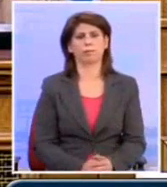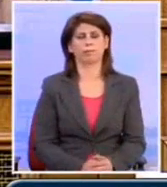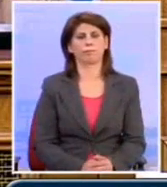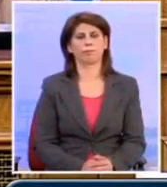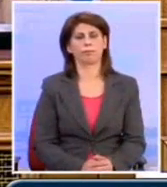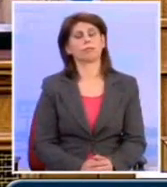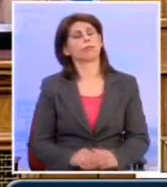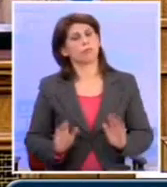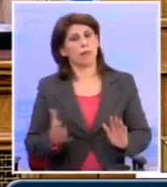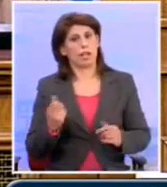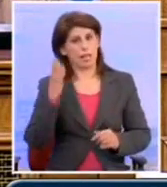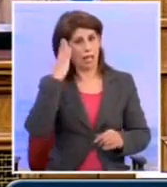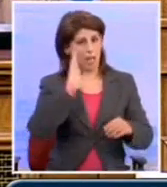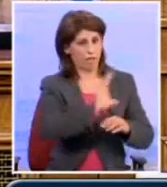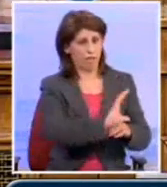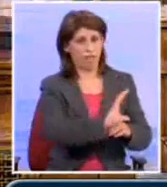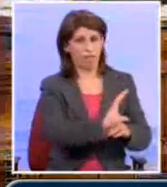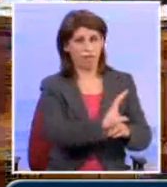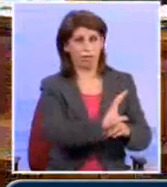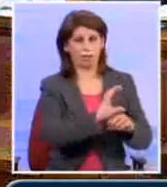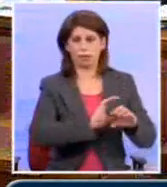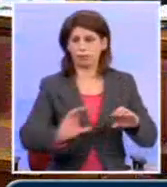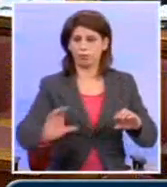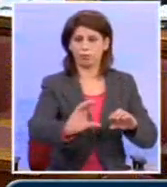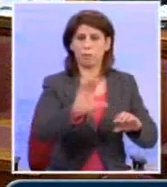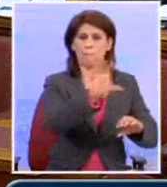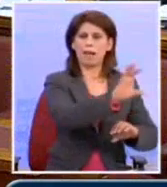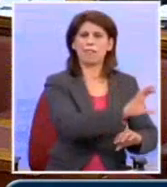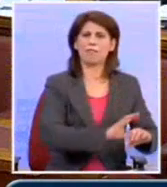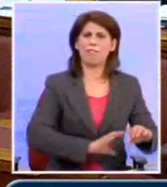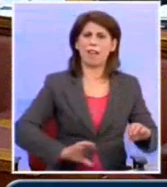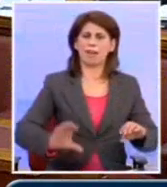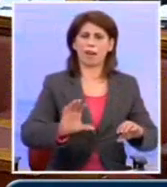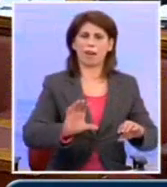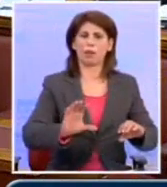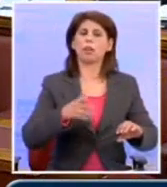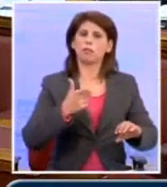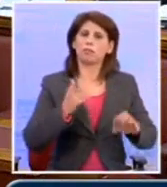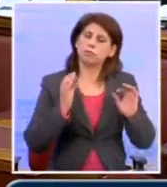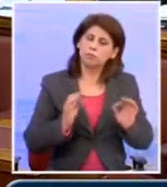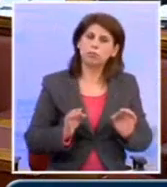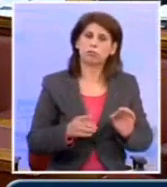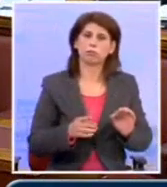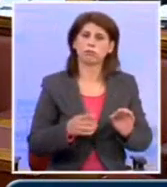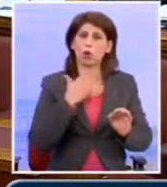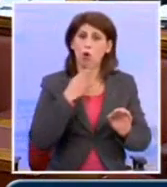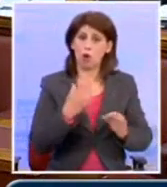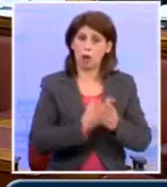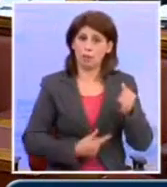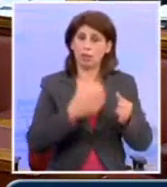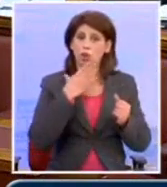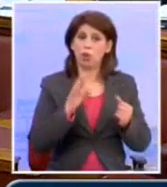Οπότε, όταν έχεις κεφάλαια τα οποία ρέουν στην περιφέρεια της Ευρώπης, στην περιφέρεια μιας νομισματικής ένωσης, όπου εξ ορισμού ο λόγος που είναι ελληματικές είναι